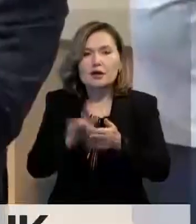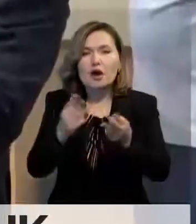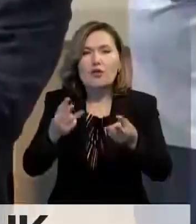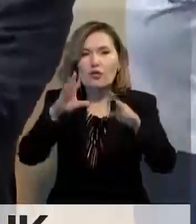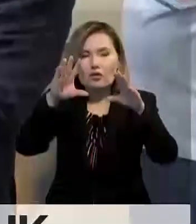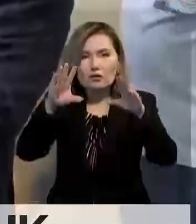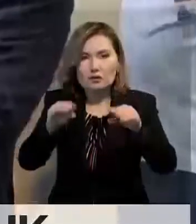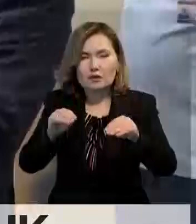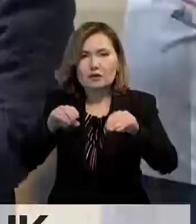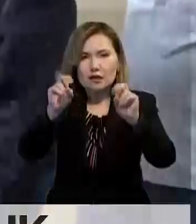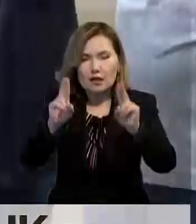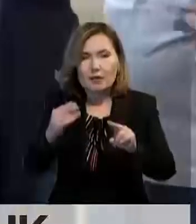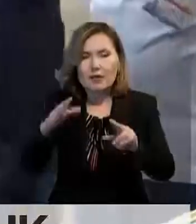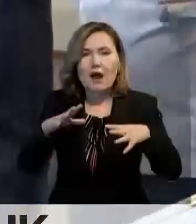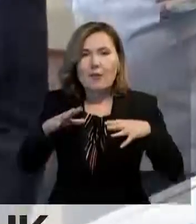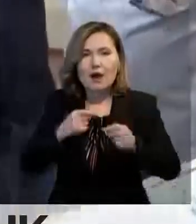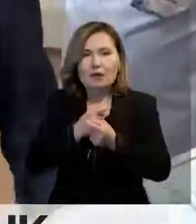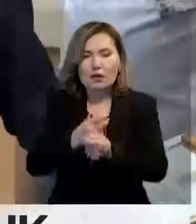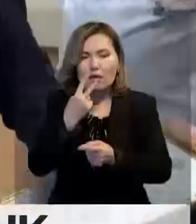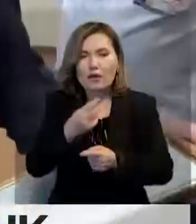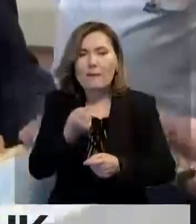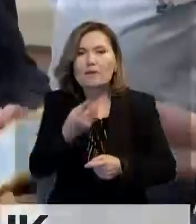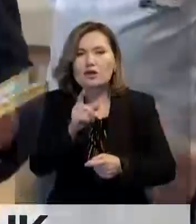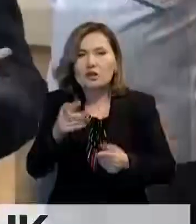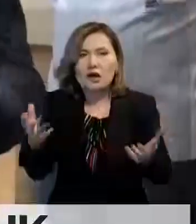сөндірушілер батылдық танытып, бірнеше адамның өмірін